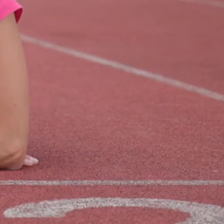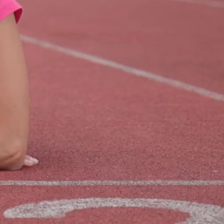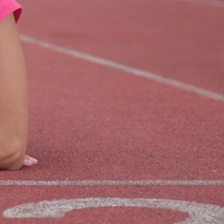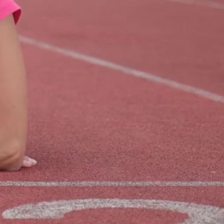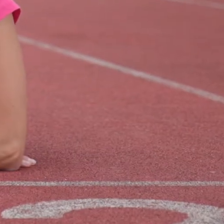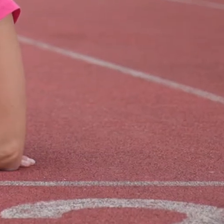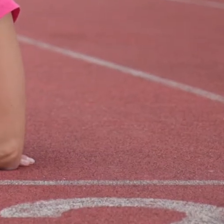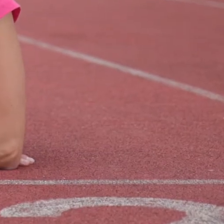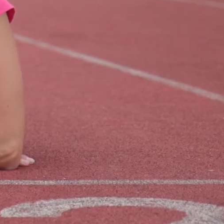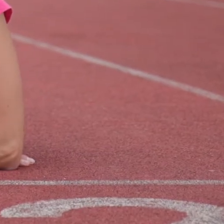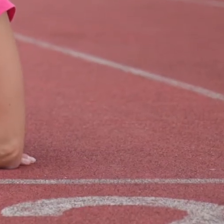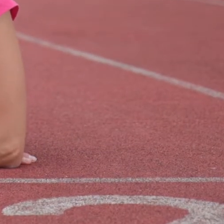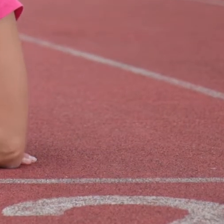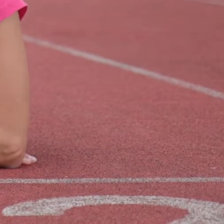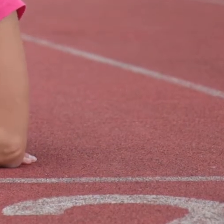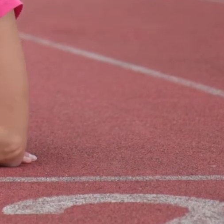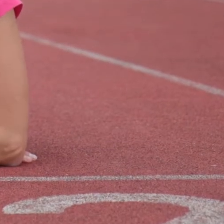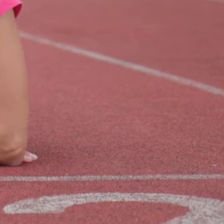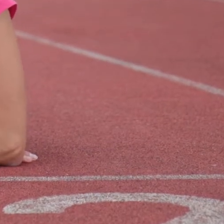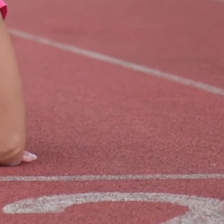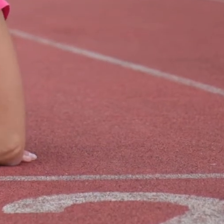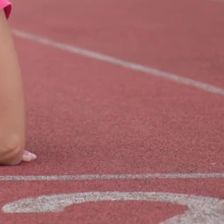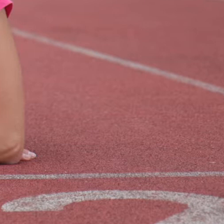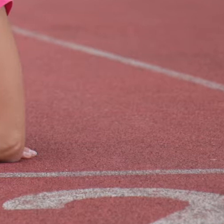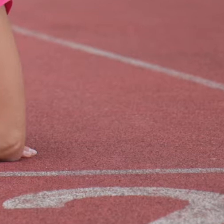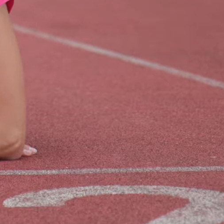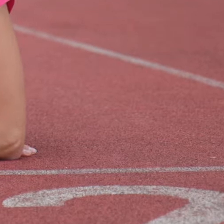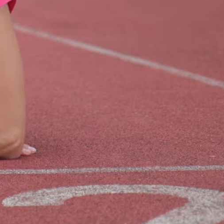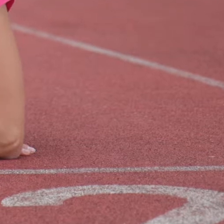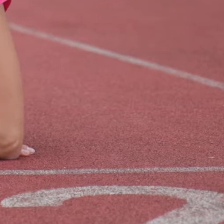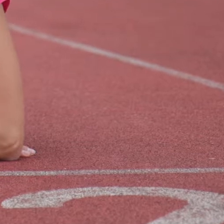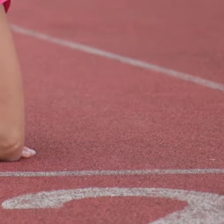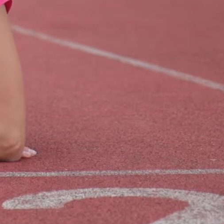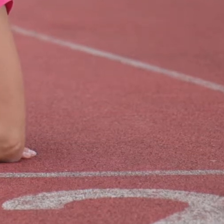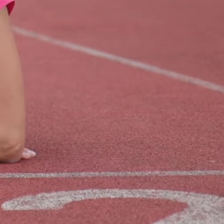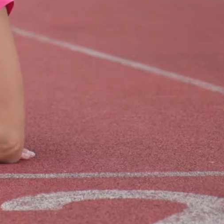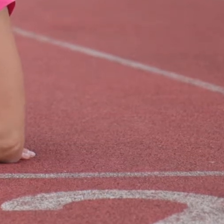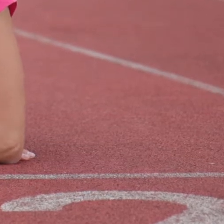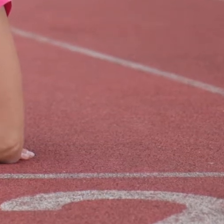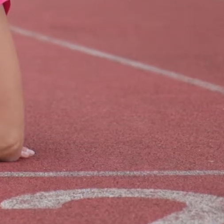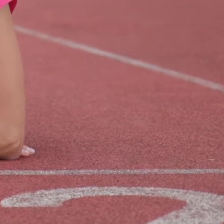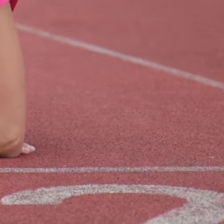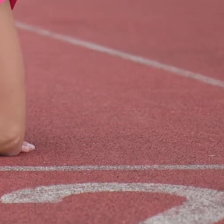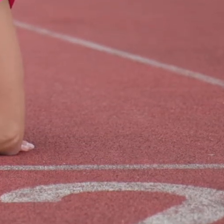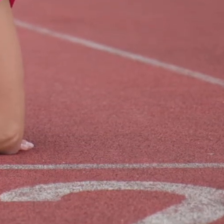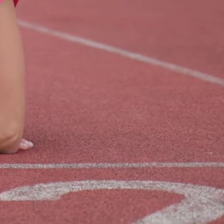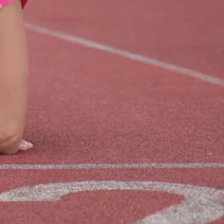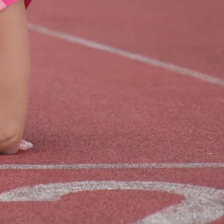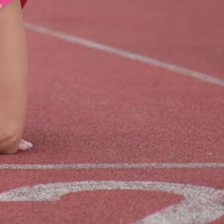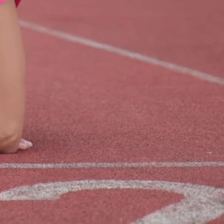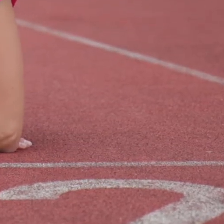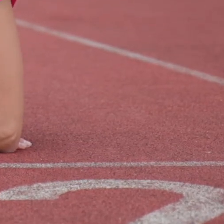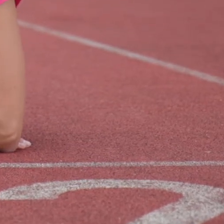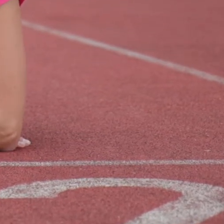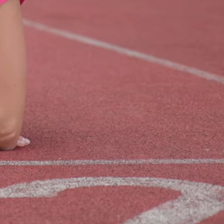Ja za nim nie nadążam, totalnie za nim nie nadążam, bo nie dość, że gość podróżuje, to jeszcze do tego wszystkiego biega. Biega i bije rekordy,